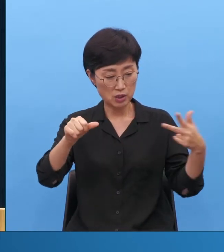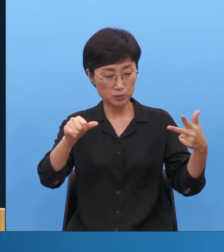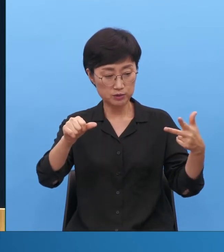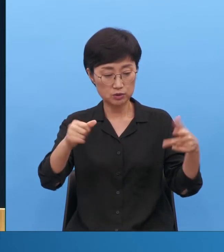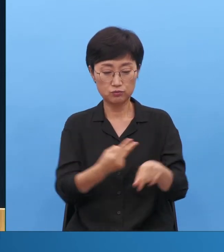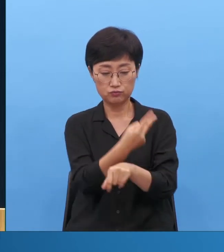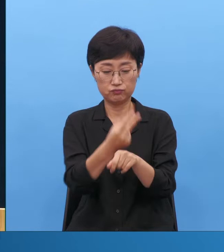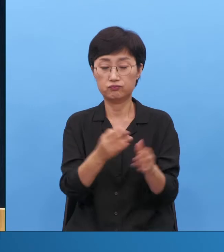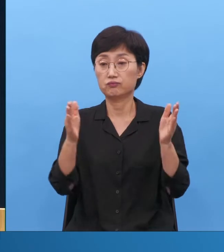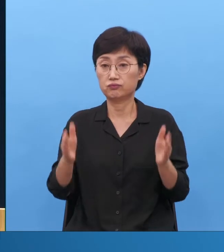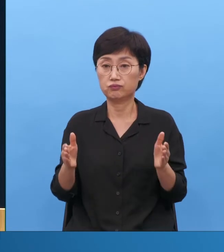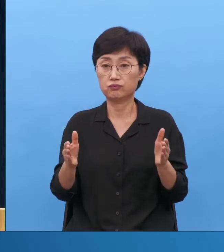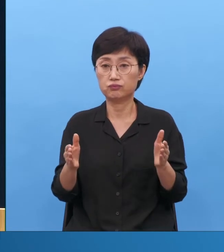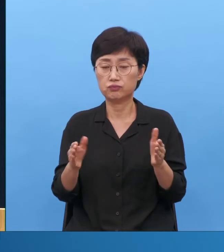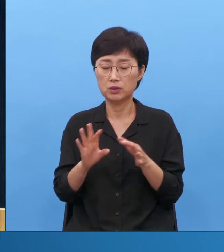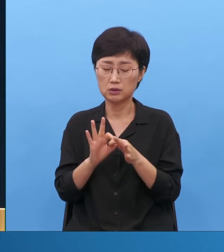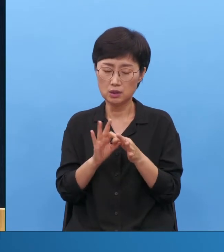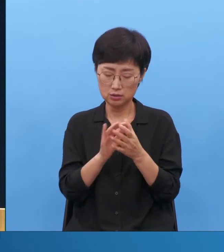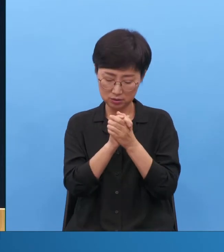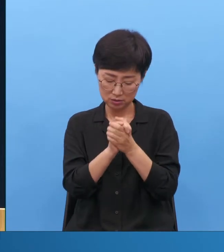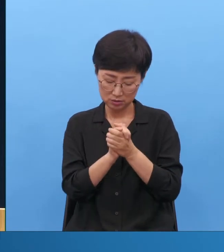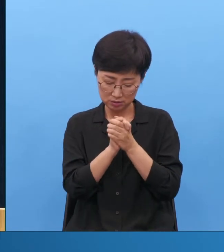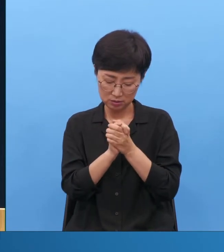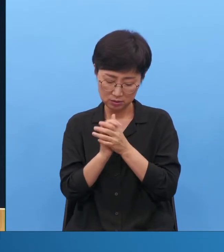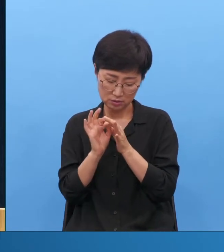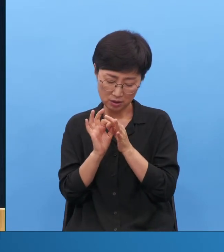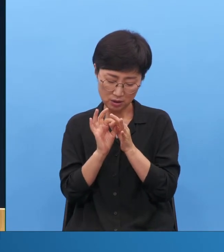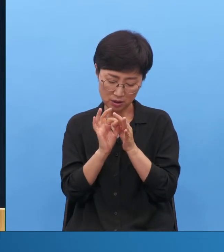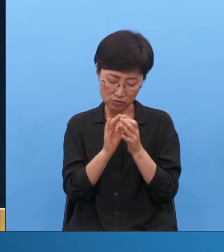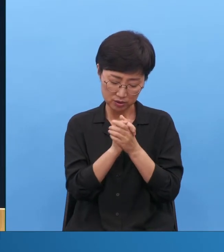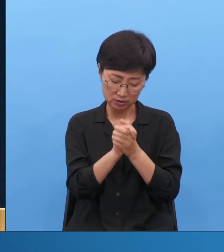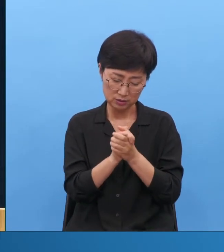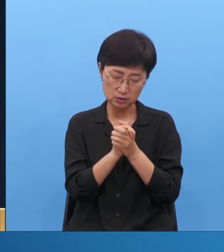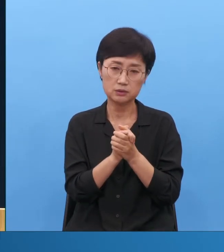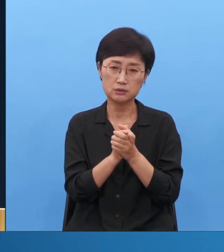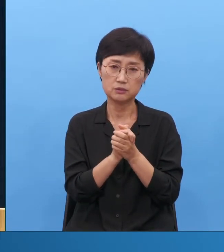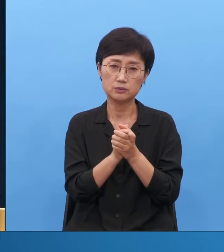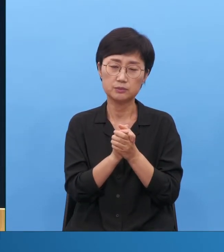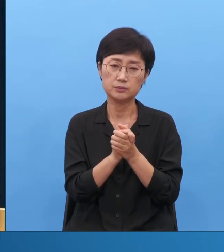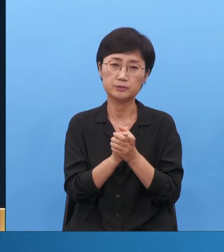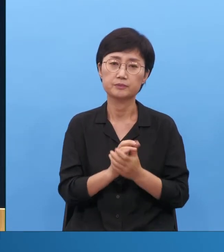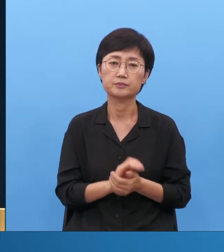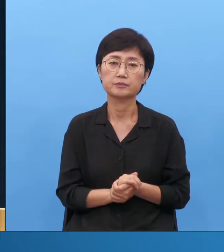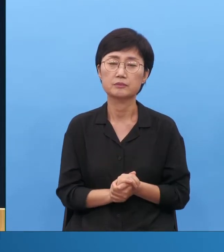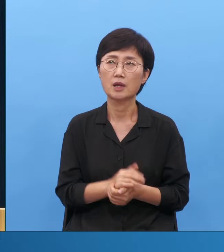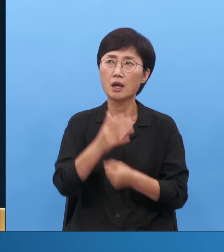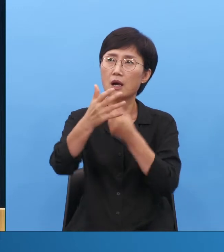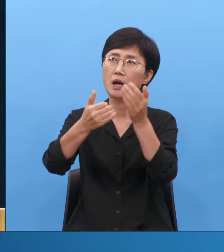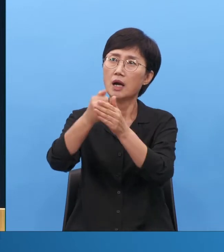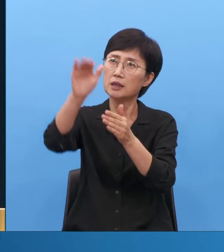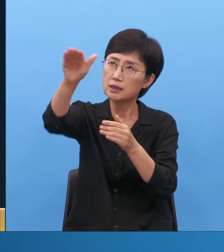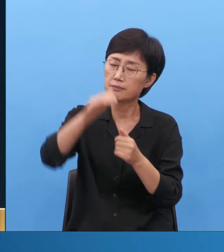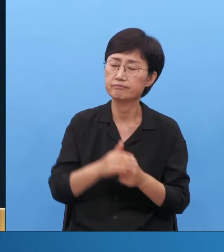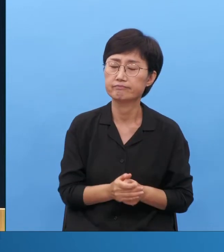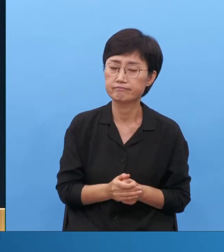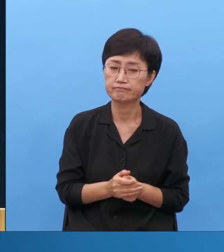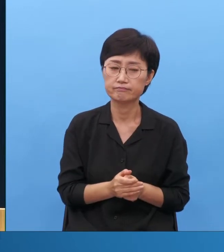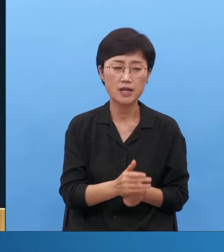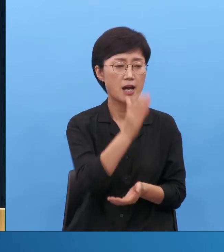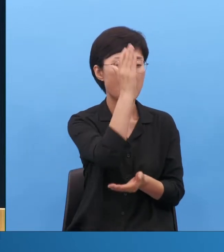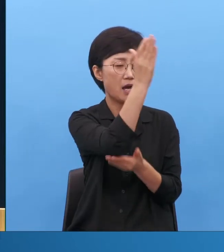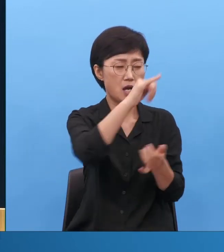5 to 7, I continue to 너무 engage in 좋아요. deep prayer, and it was wonderful. 하나님이 오늘 필요로 하는 말씀을 나에게